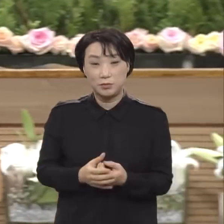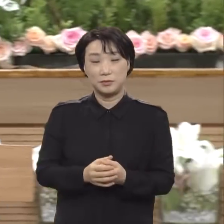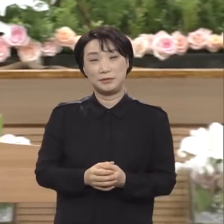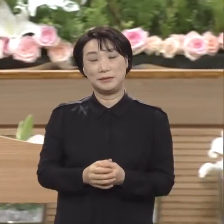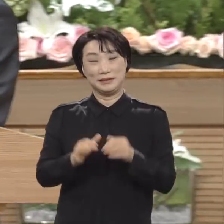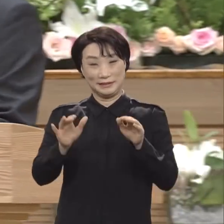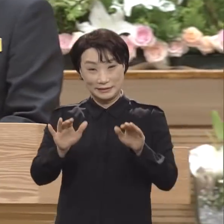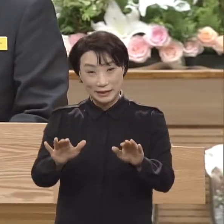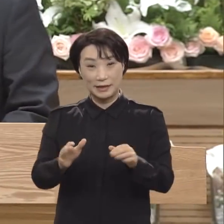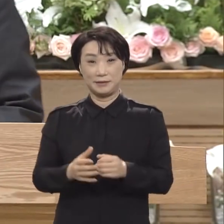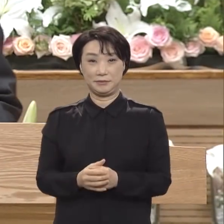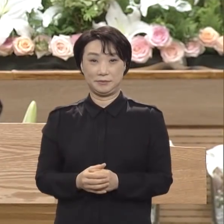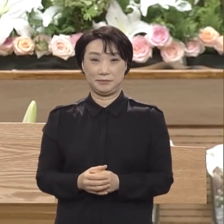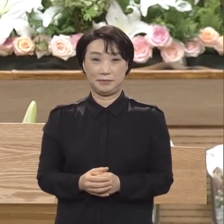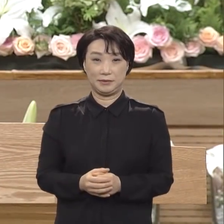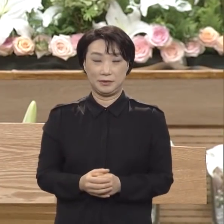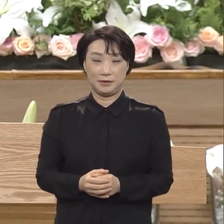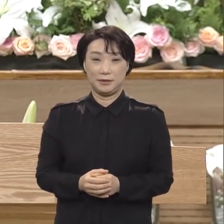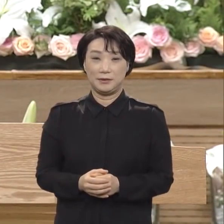여러분,